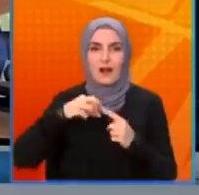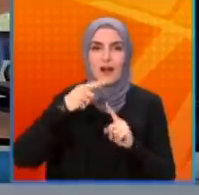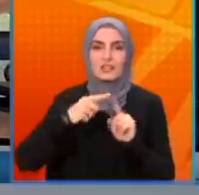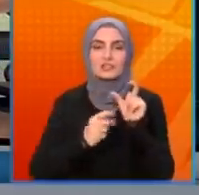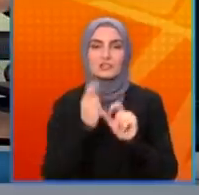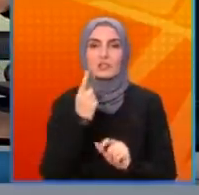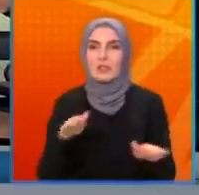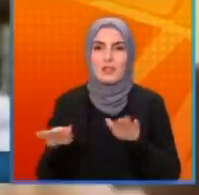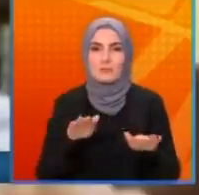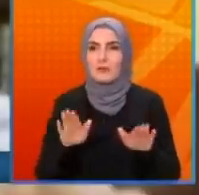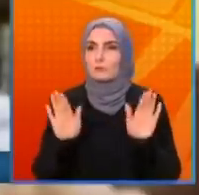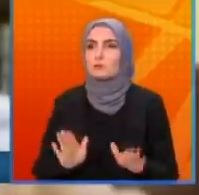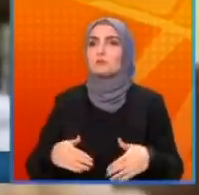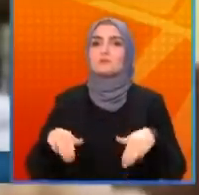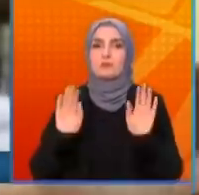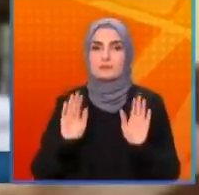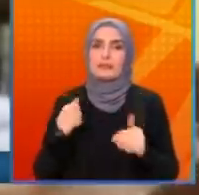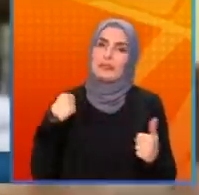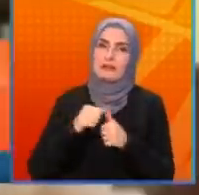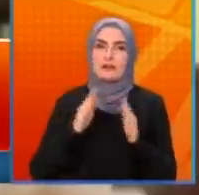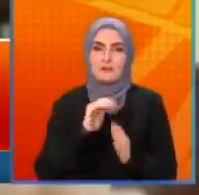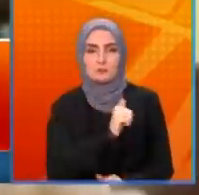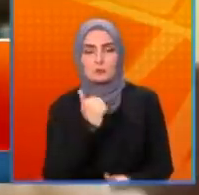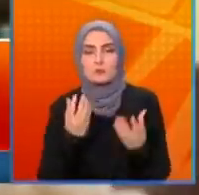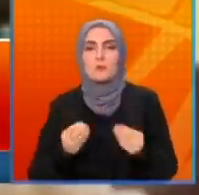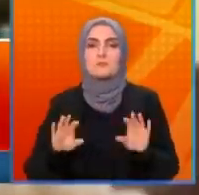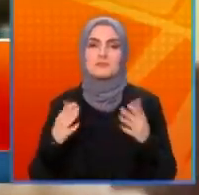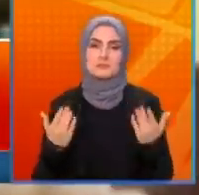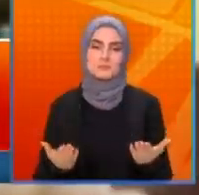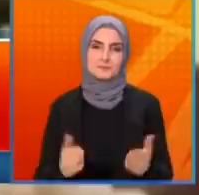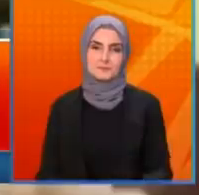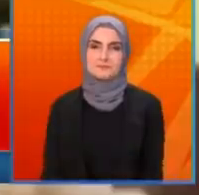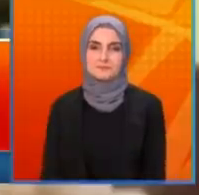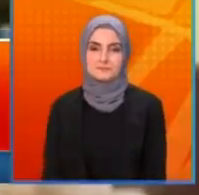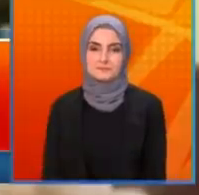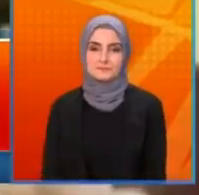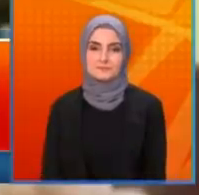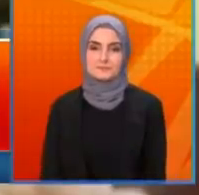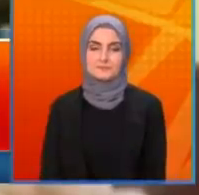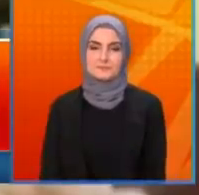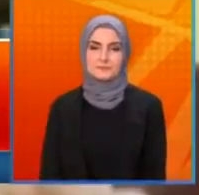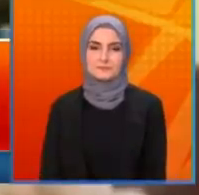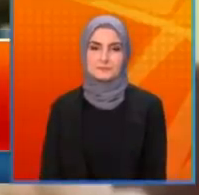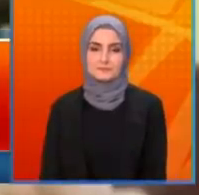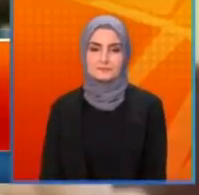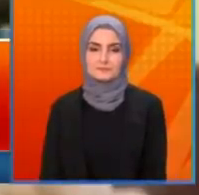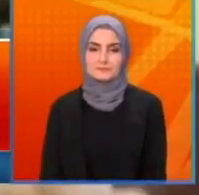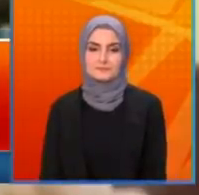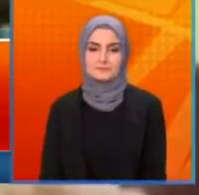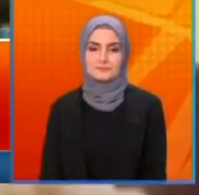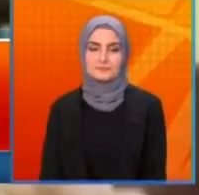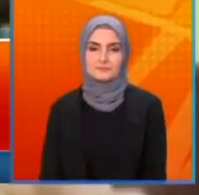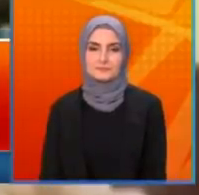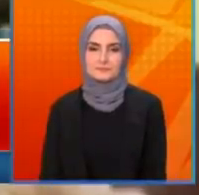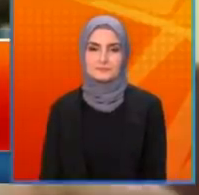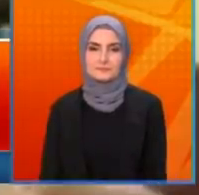giremedi. Tek Allah'ın dediği olur, ondan dolayı. Her iş ona bağlıdır, onun emriyle hallolur,